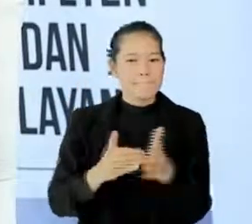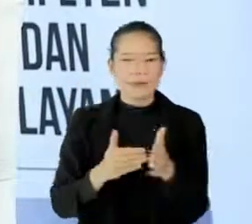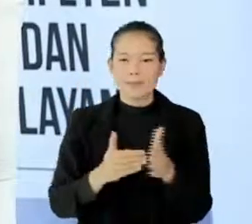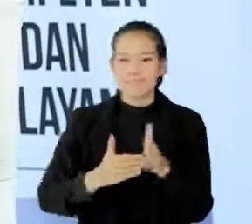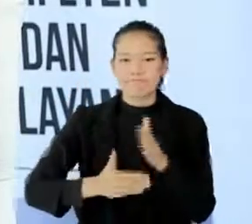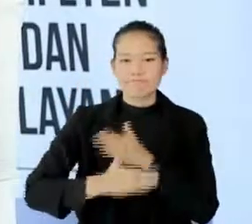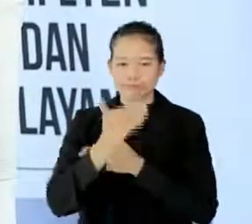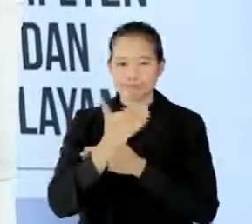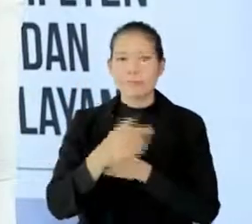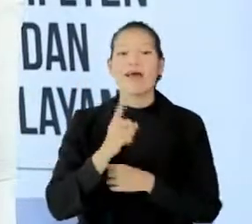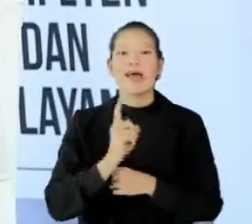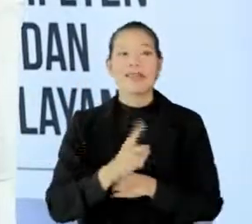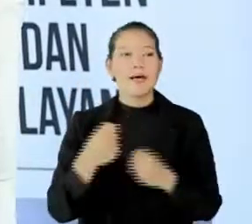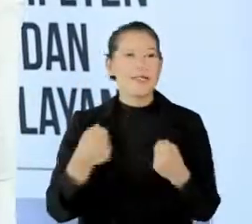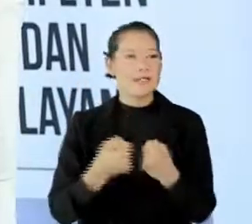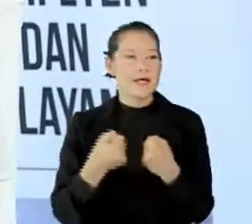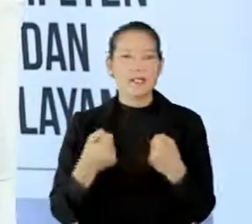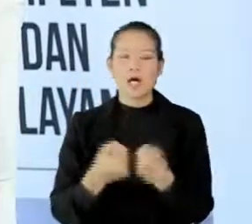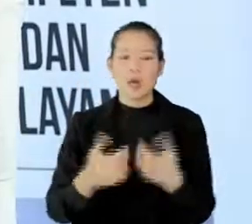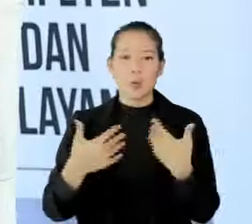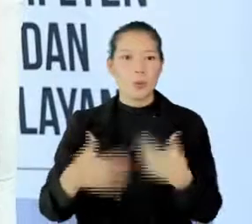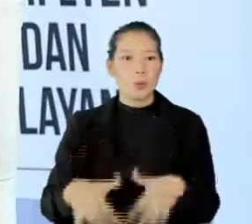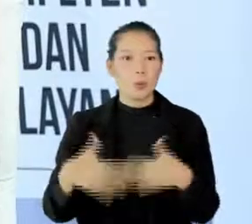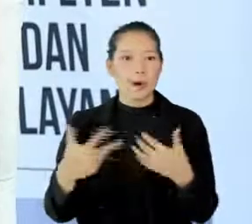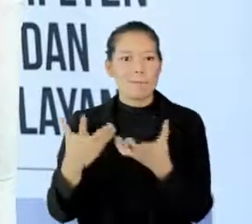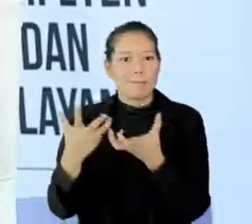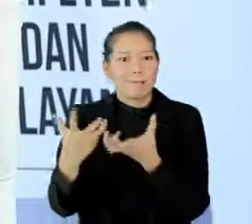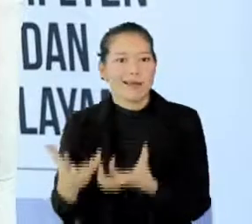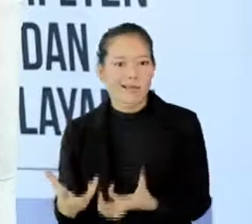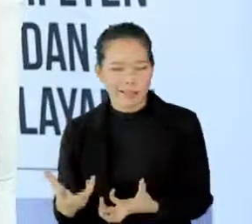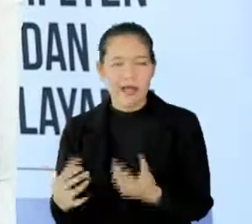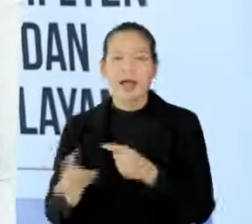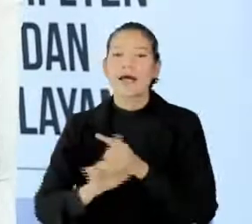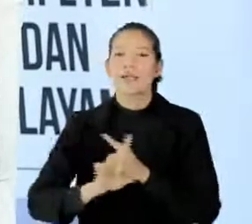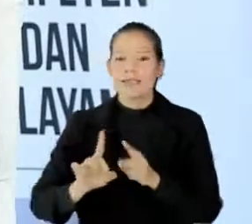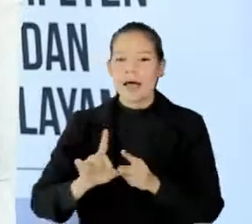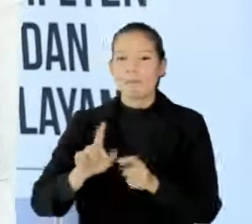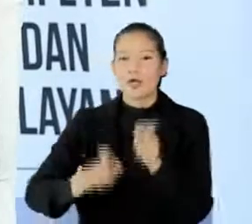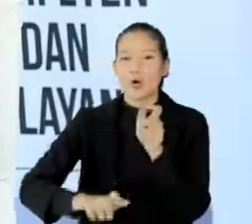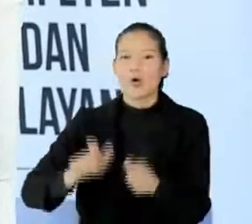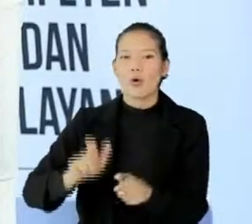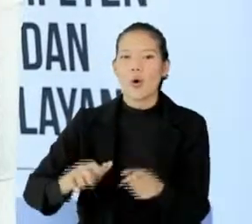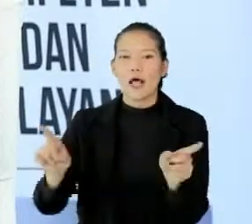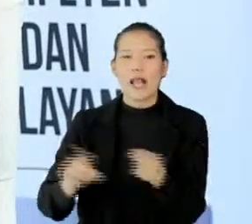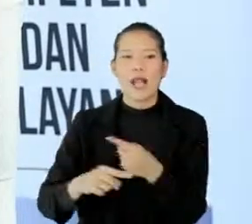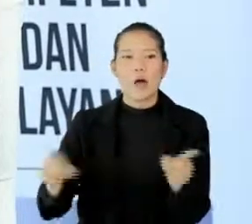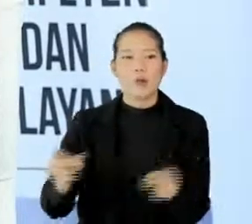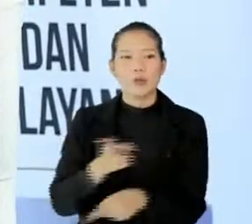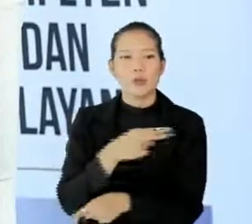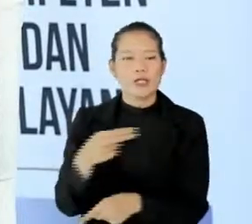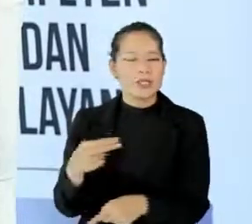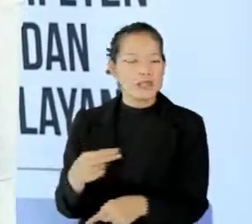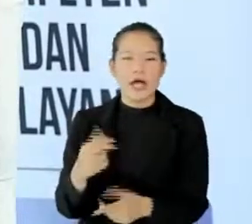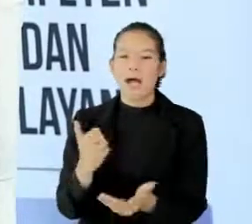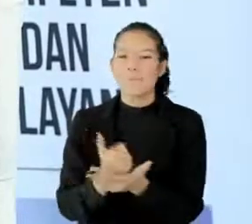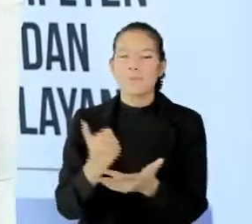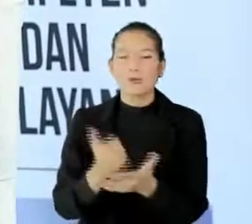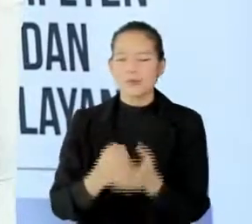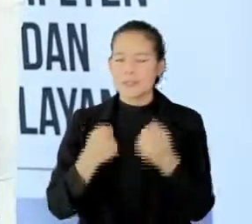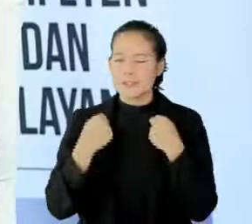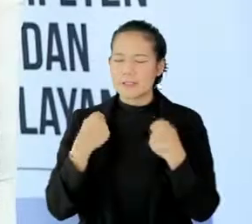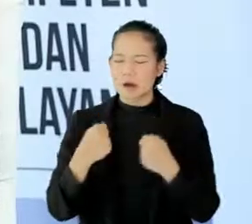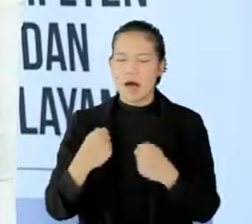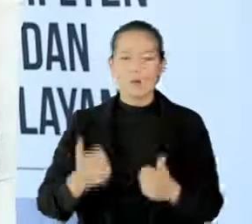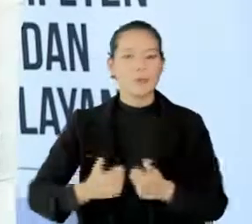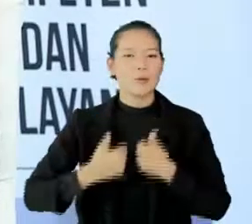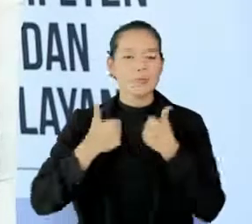Nah, meski tantangannya ini datang bertubi-tubi, tapi musisi-musisi tanah air ini kita tetap memiliki semangat